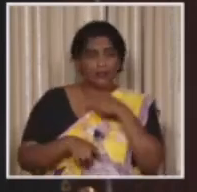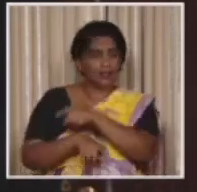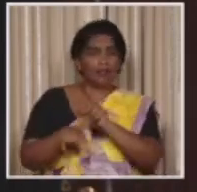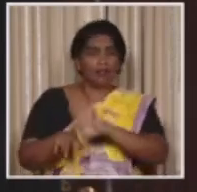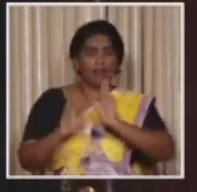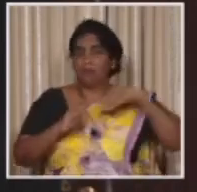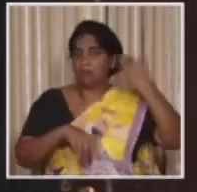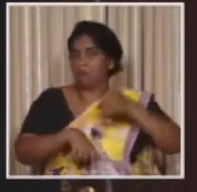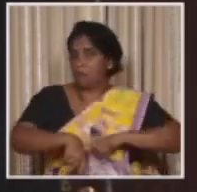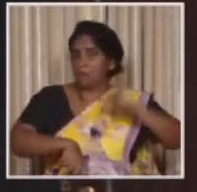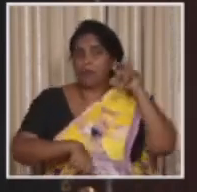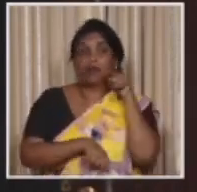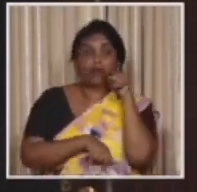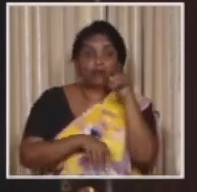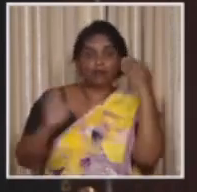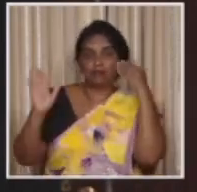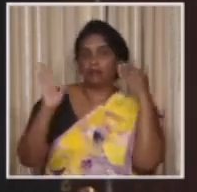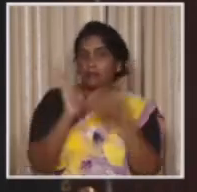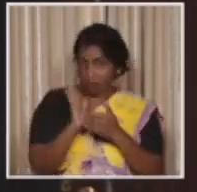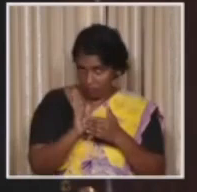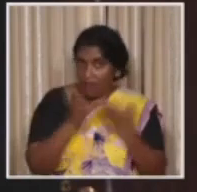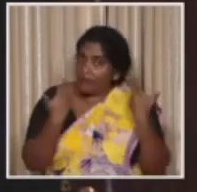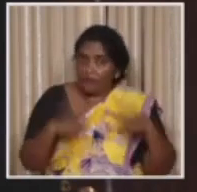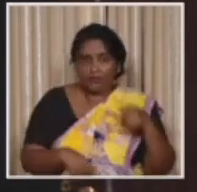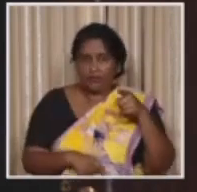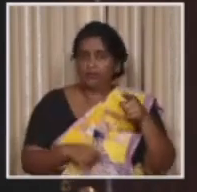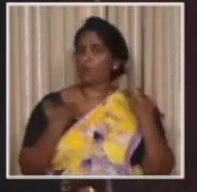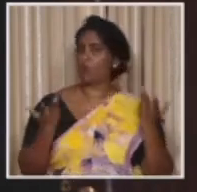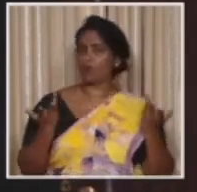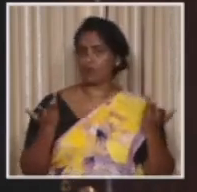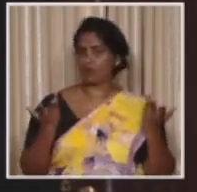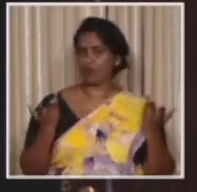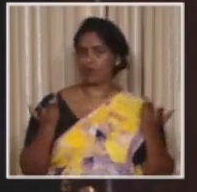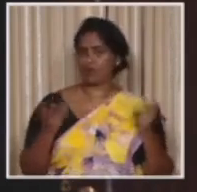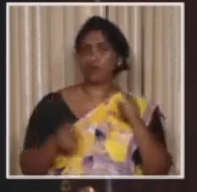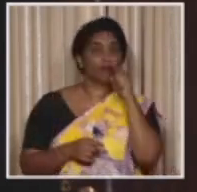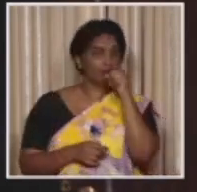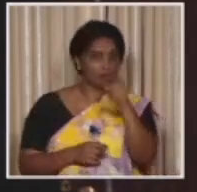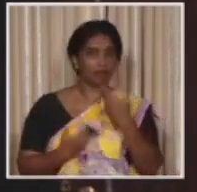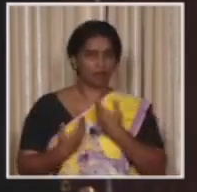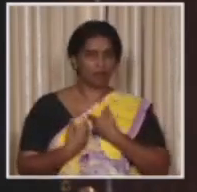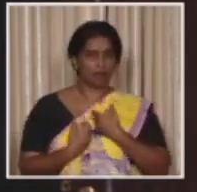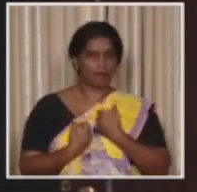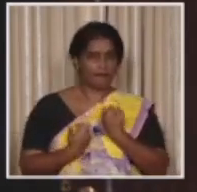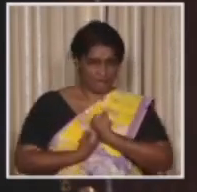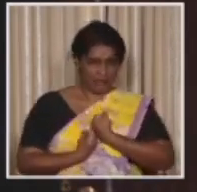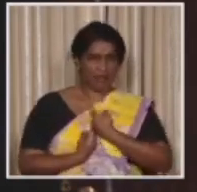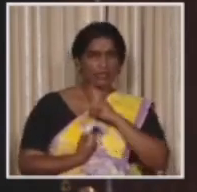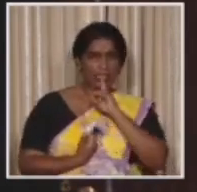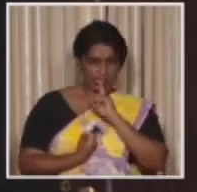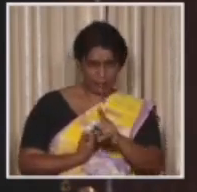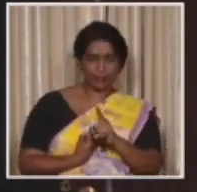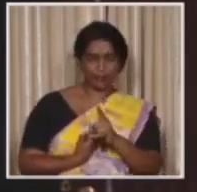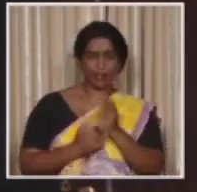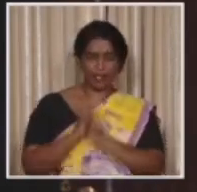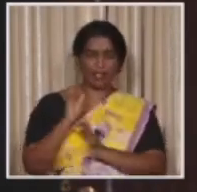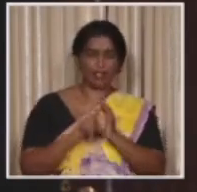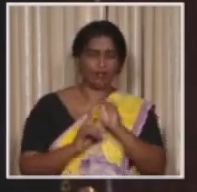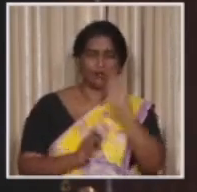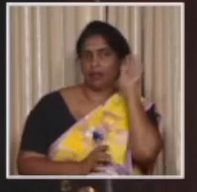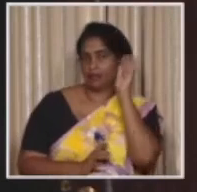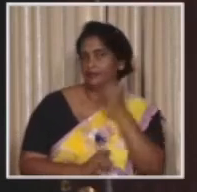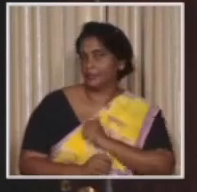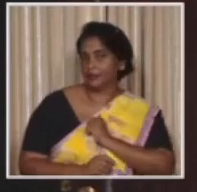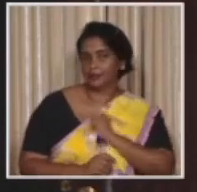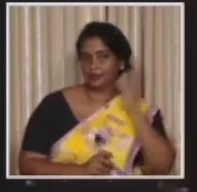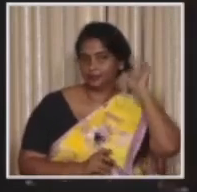වන අවදානම ඔබතුමාලගේ අවධානයේ ලක්ුණාද එහෙම නැත්නම් ඔබතුමාට අපි වැරදි කරුණාද ඉදිරිපත් කරන්න කියලා මම අමාත්‍යතුමාගෙන් දැනගන්න